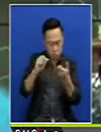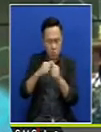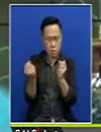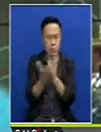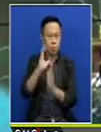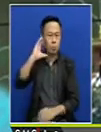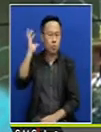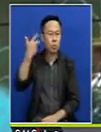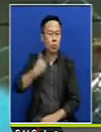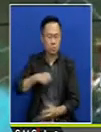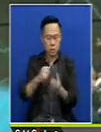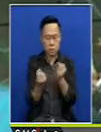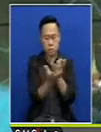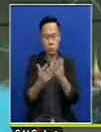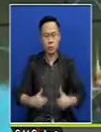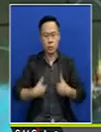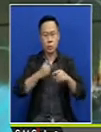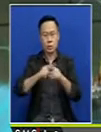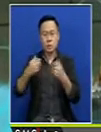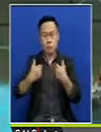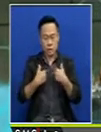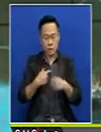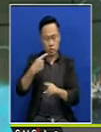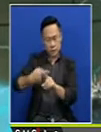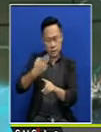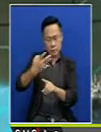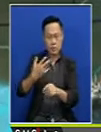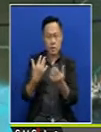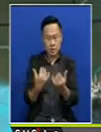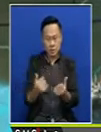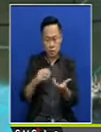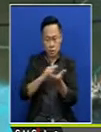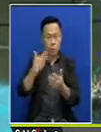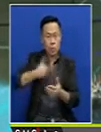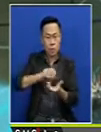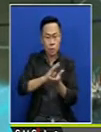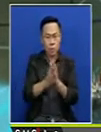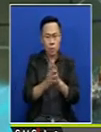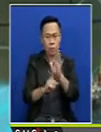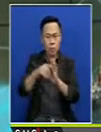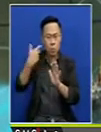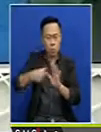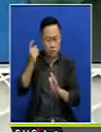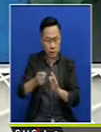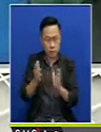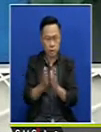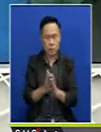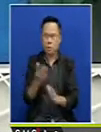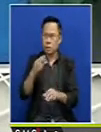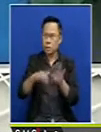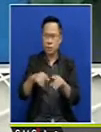ที่กำลังร้อนขึ้นอย่างต่อเนื่องครับในขณะที่เมื่อช่วงเดือนเมษายนเมื่อเข้าสู่ฤดูร้อนนะครับอุณหภูมิที่ร้อนที่สุดนะครับในช่